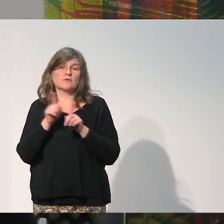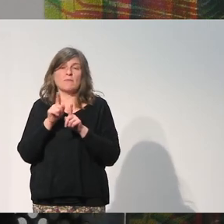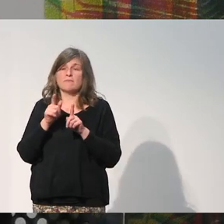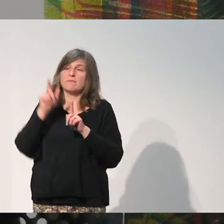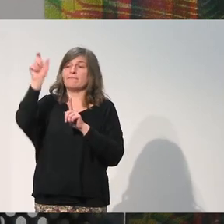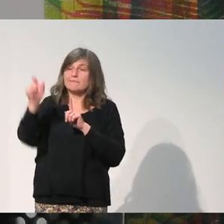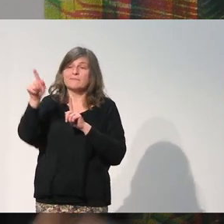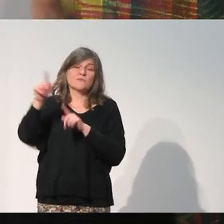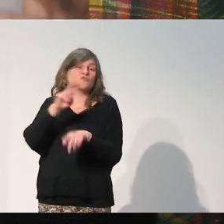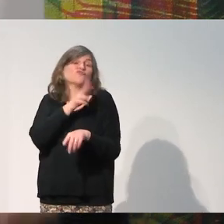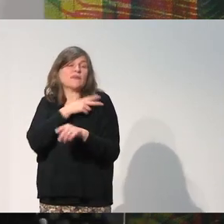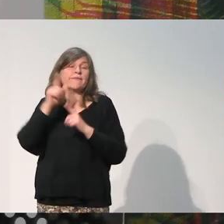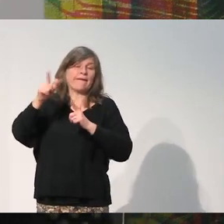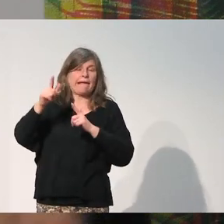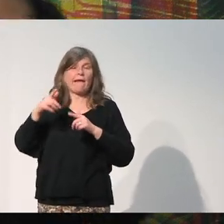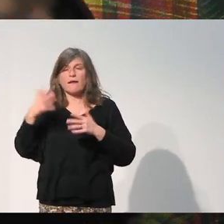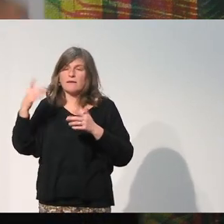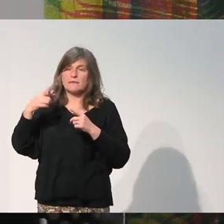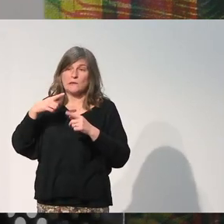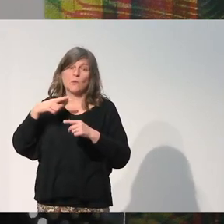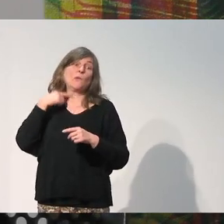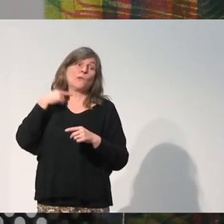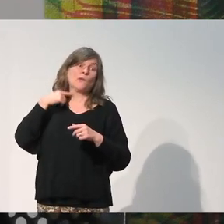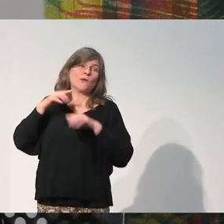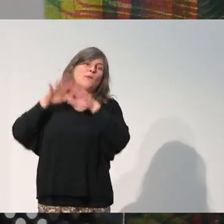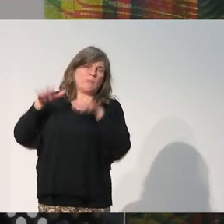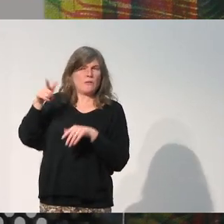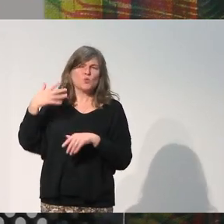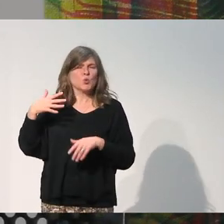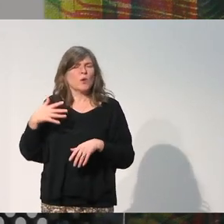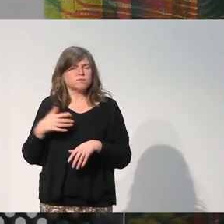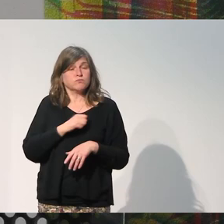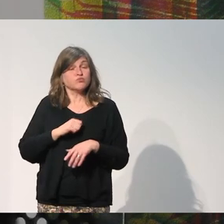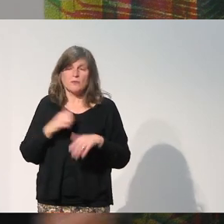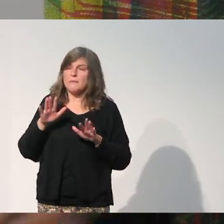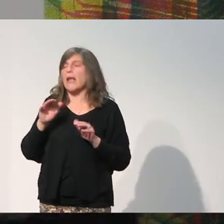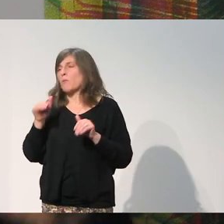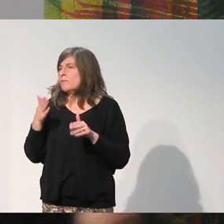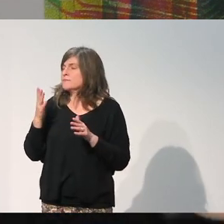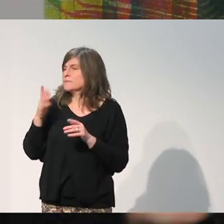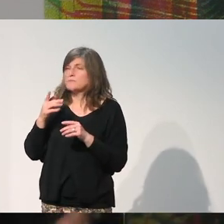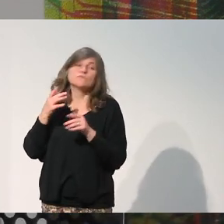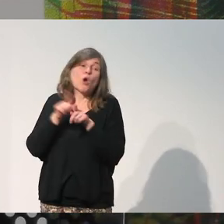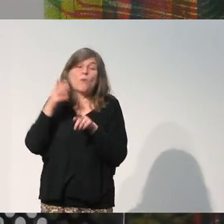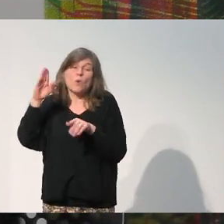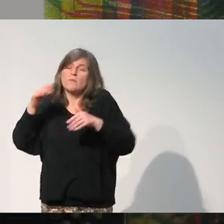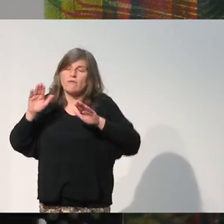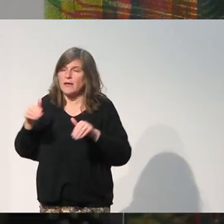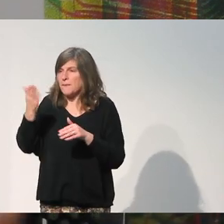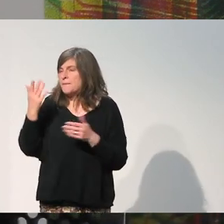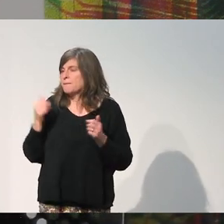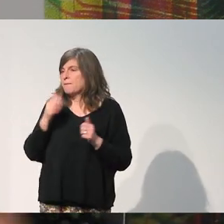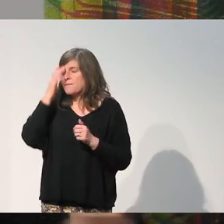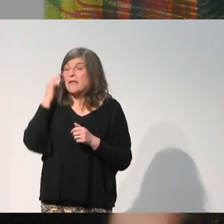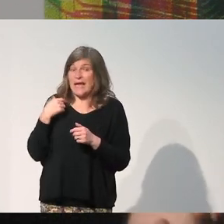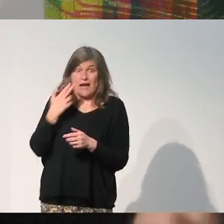guerre sanguinaire, enfin, comme tant d'autres au Liban, mais celui-là était assez gratiné. Et donc je tombe, en lisant ce livre, sur le nom de mon